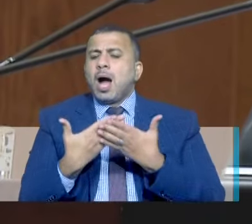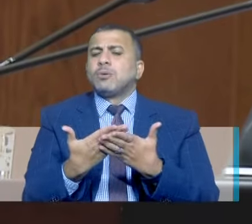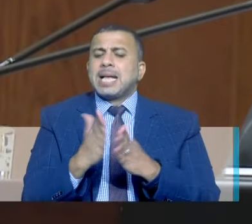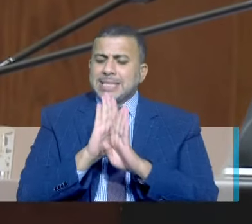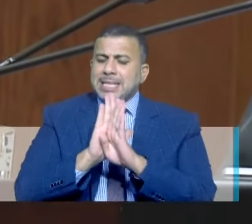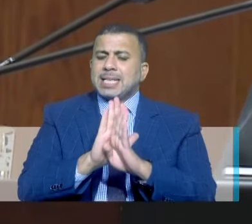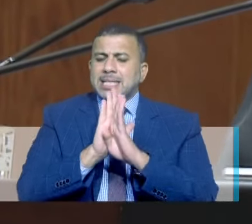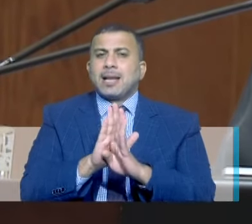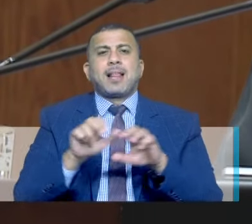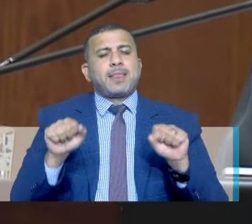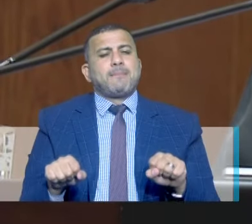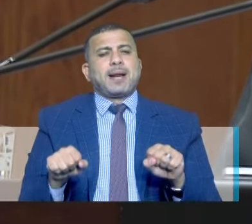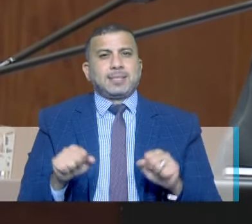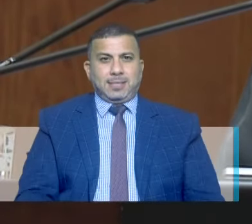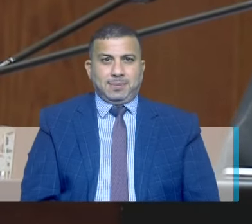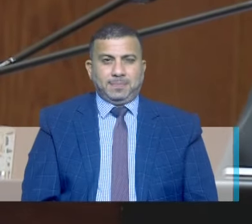وسنداً لهذا المجلس.